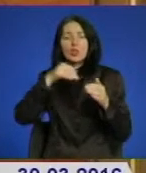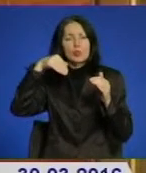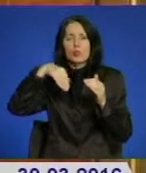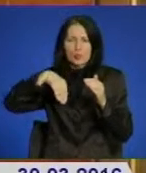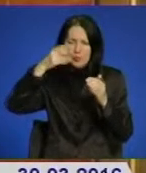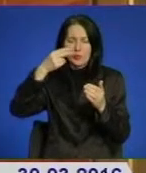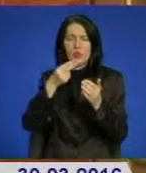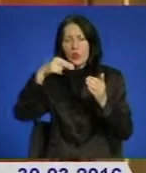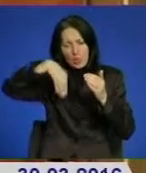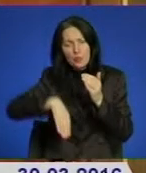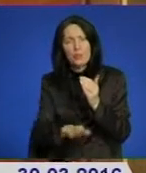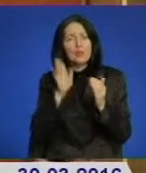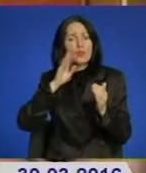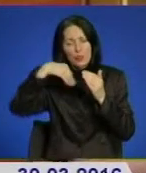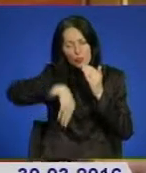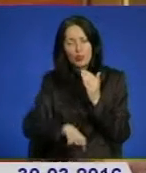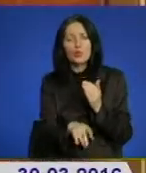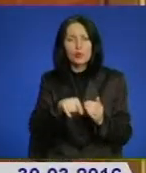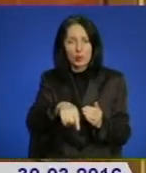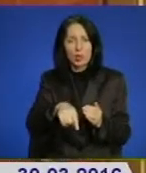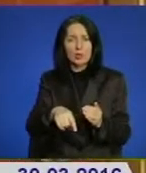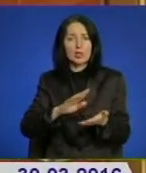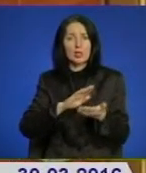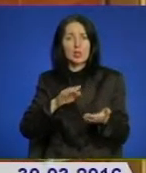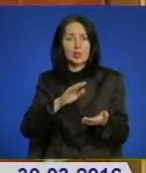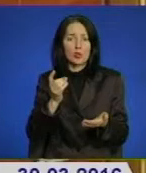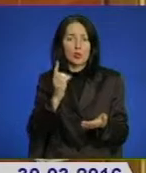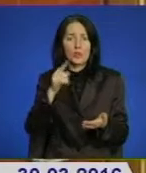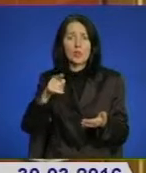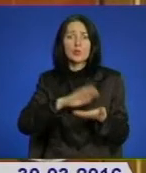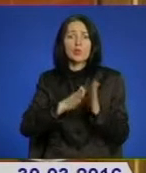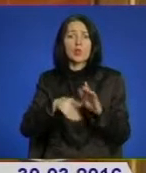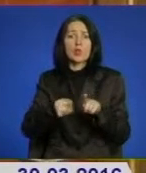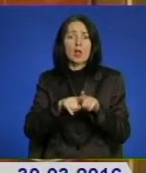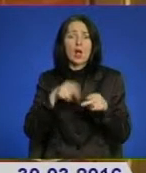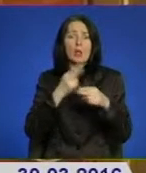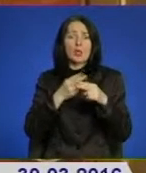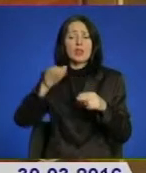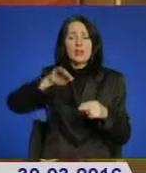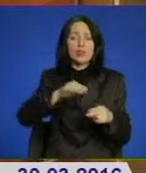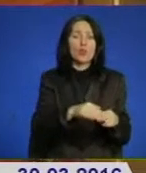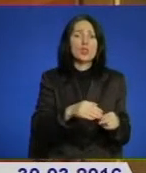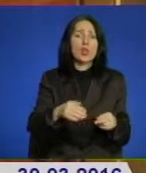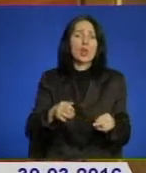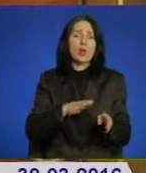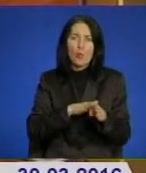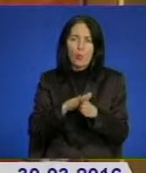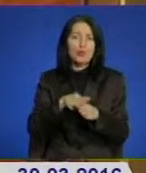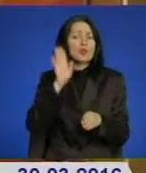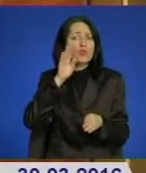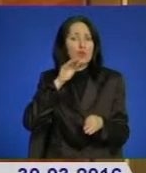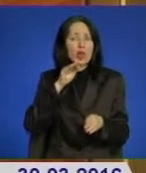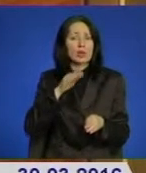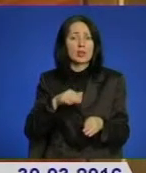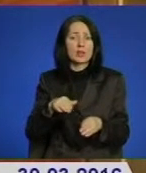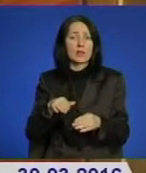стала. І різко раз проломилася, пішла вниз. Чоловік почав кричати, рятувати дівчинку кинувся перехожий.